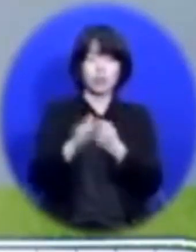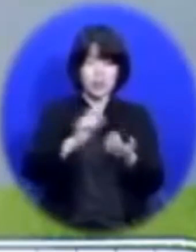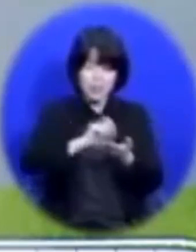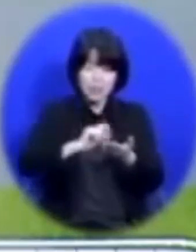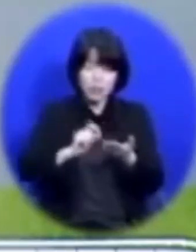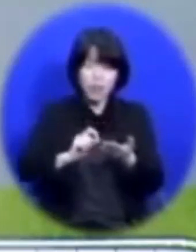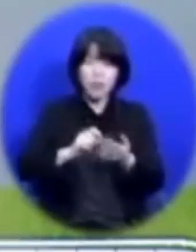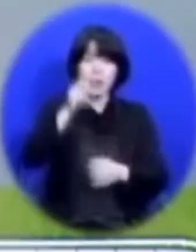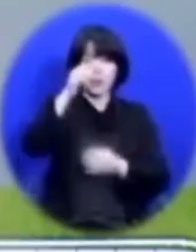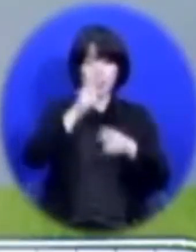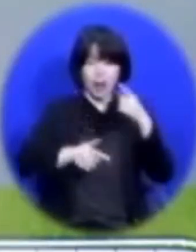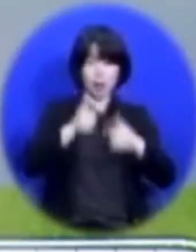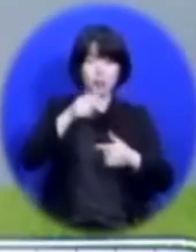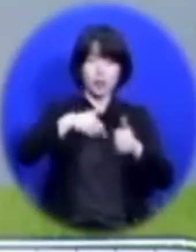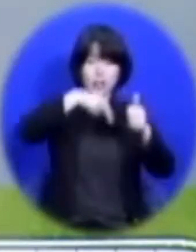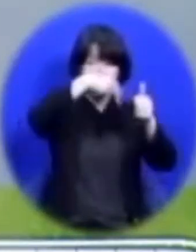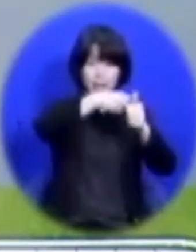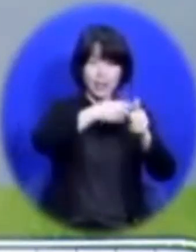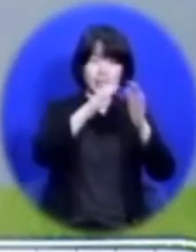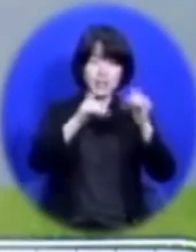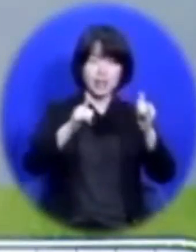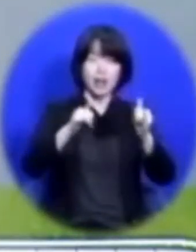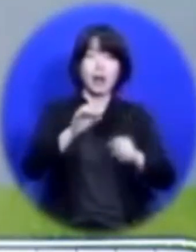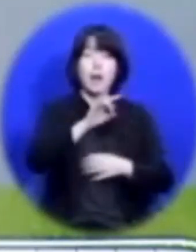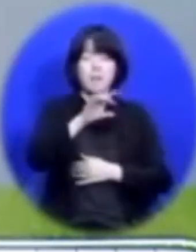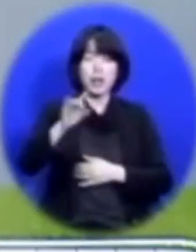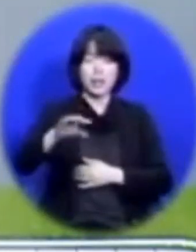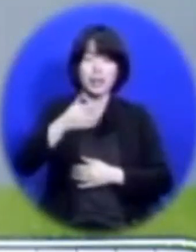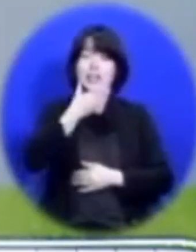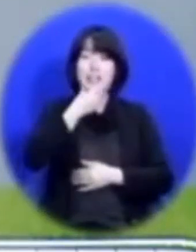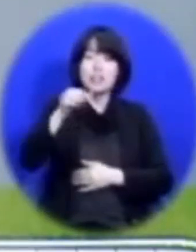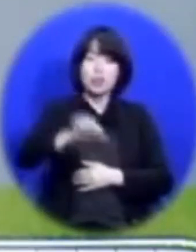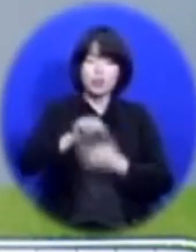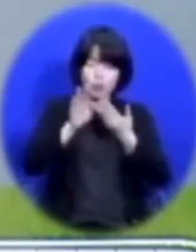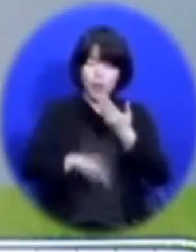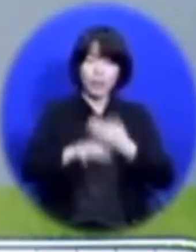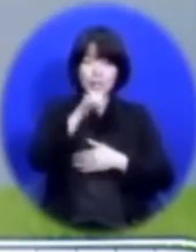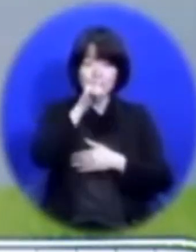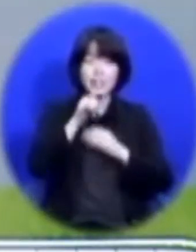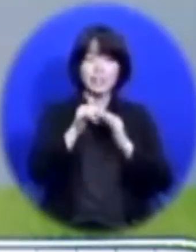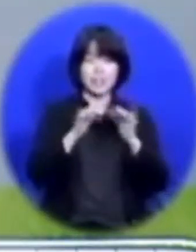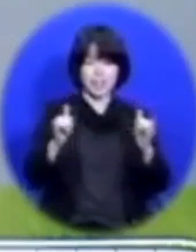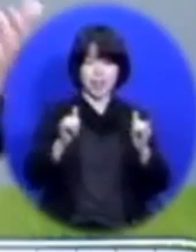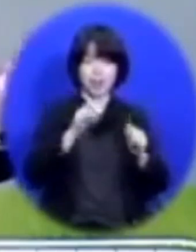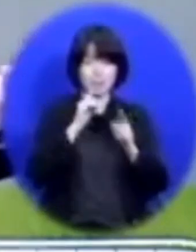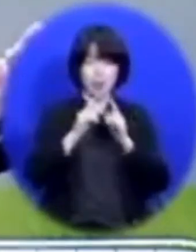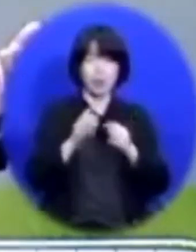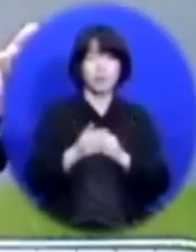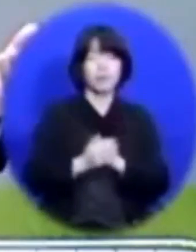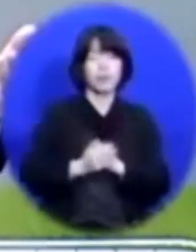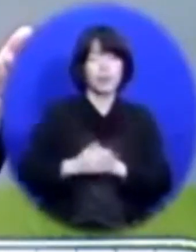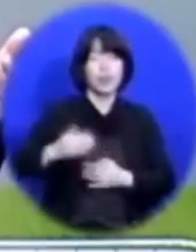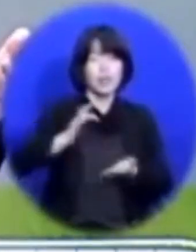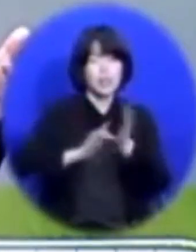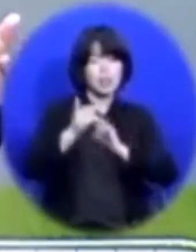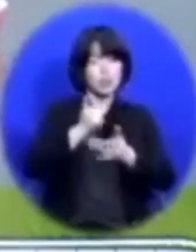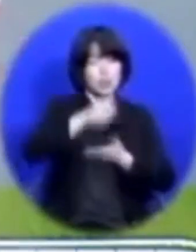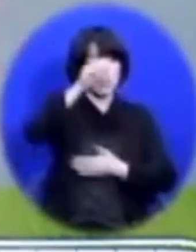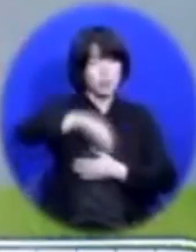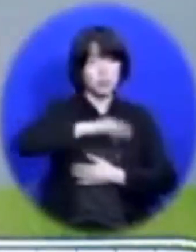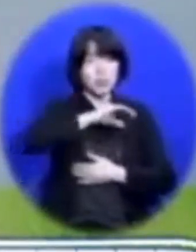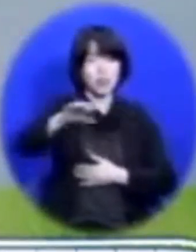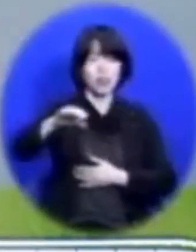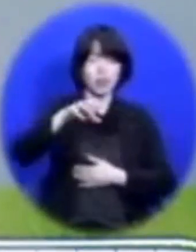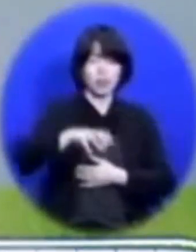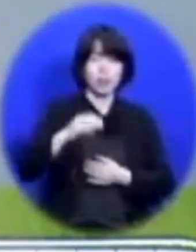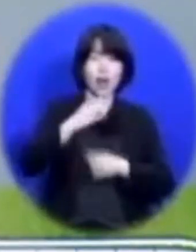,이는' 나무에달린자는모두저주받은자'라고기록되어있기때문입니다."십자가에서 예수님은하나님께버림받았다는듯한저주를받으셨습니다